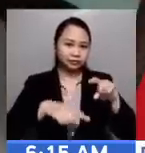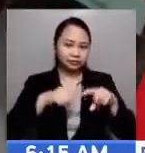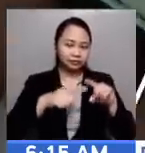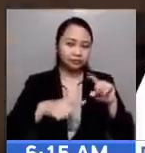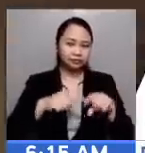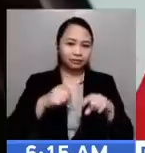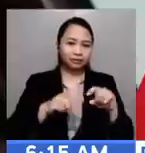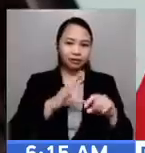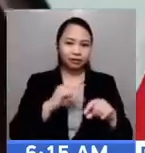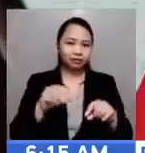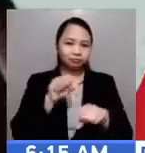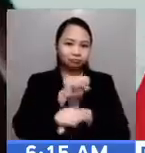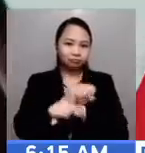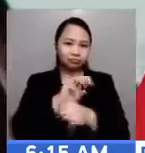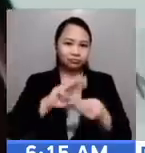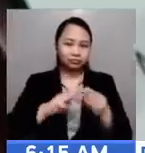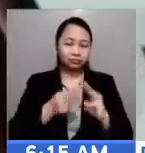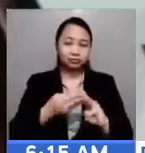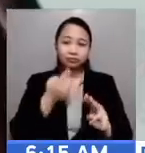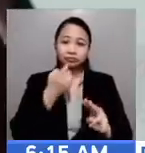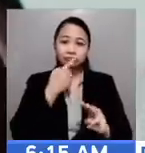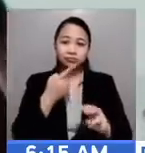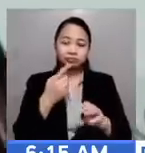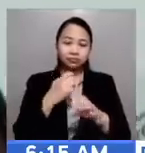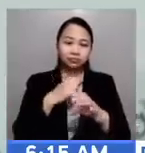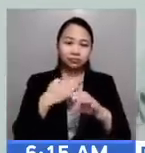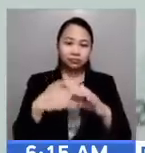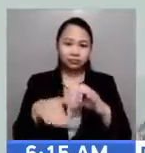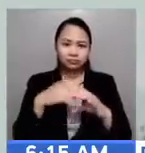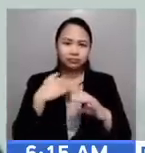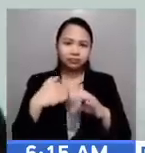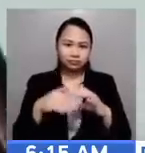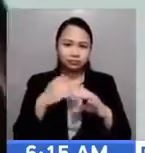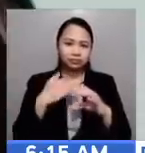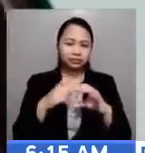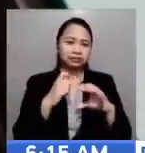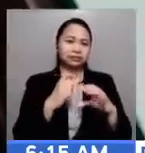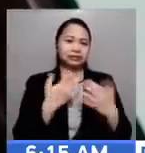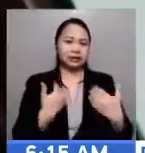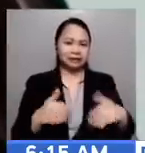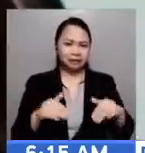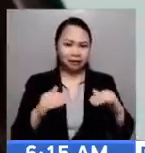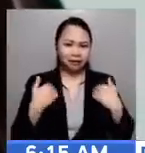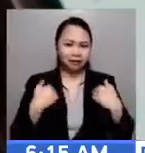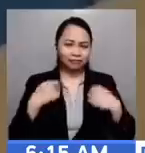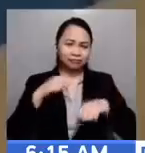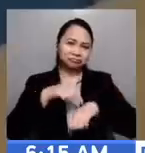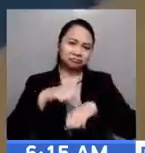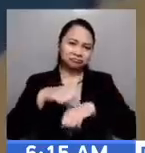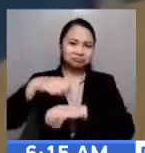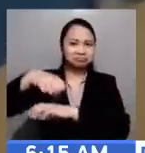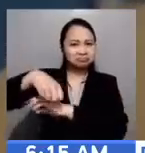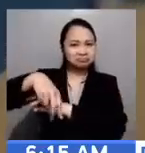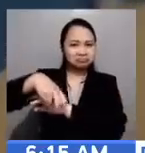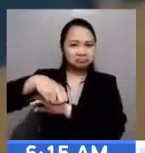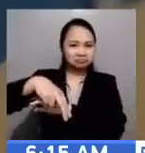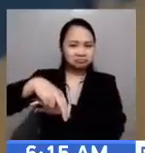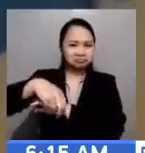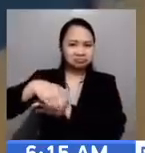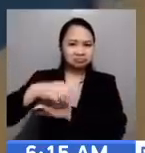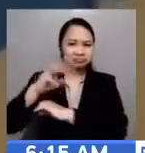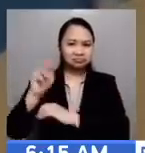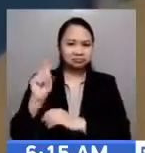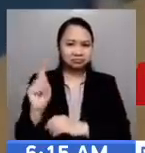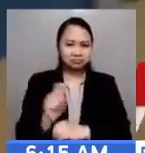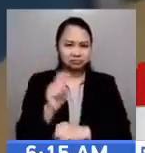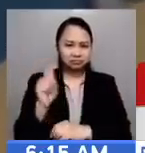text message na ito, makikita magkausap pa sila ni Jennifer pasado alas 12 ng hating gabi nitong Martes. Sa work po,